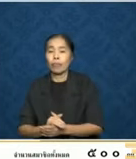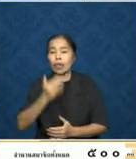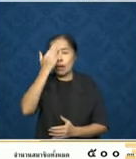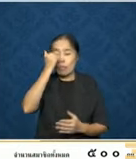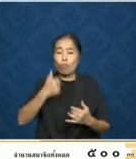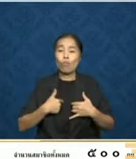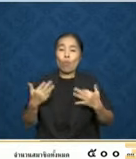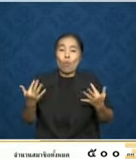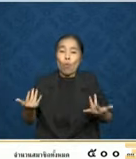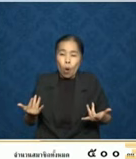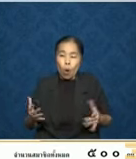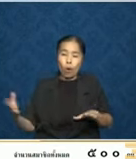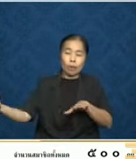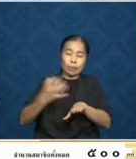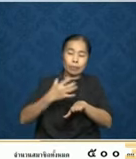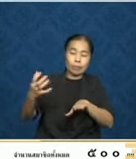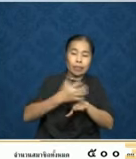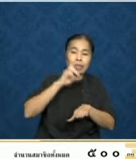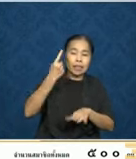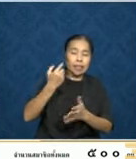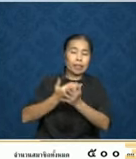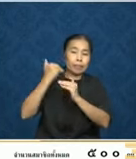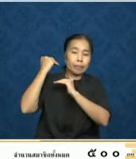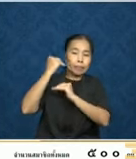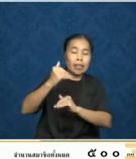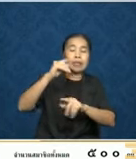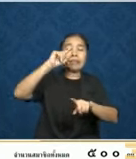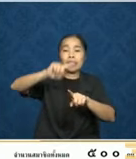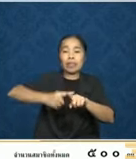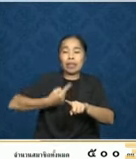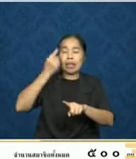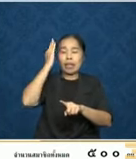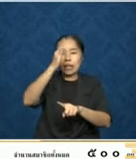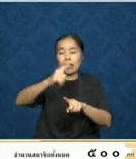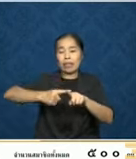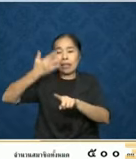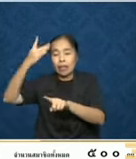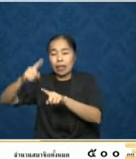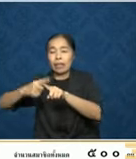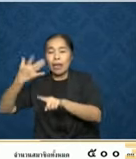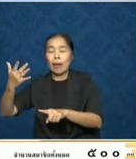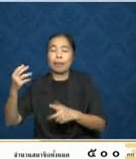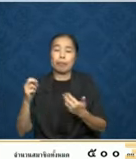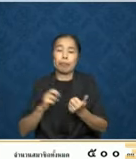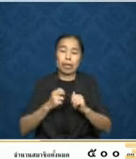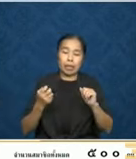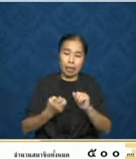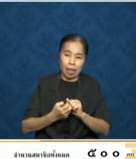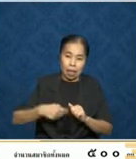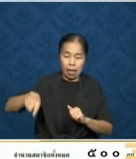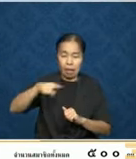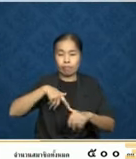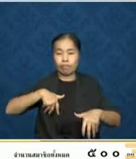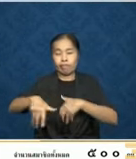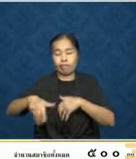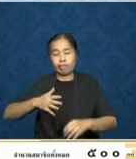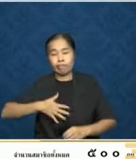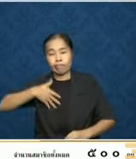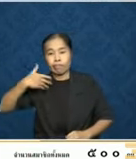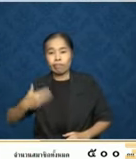รอเก็บให้มันได้โควต้าของเดือนถัดไปครับสุดท้ายก็เป็นการสร้างปัญหาสร้างความเดือดร้อนให้กับพี่น้องประชาชน